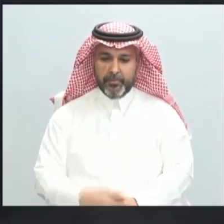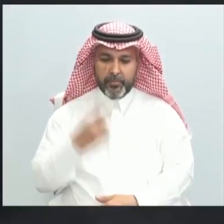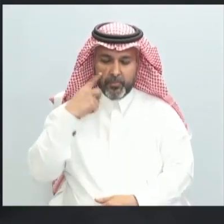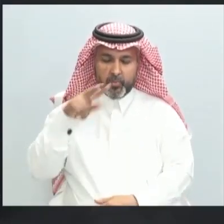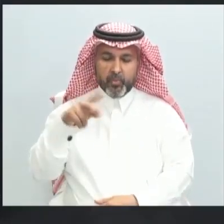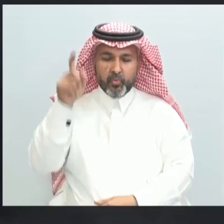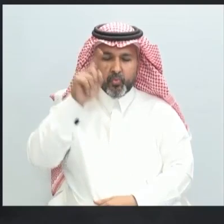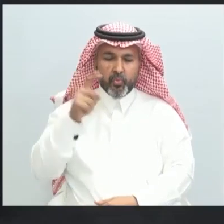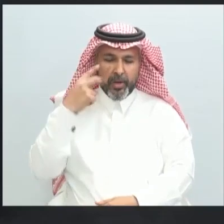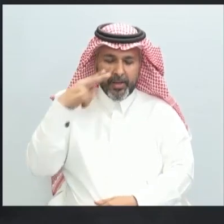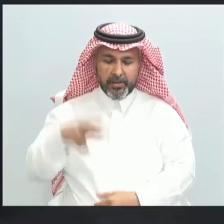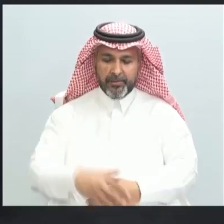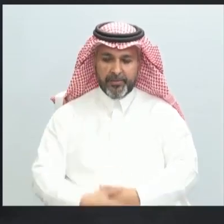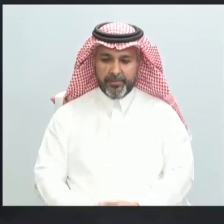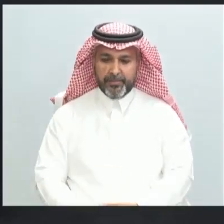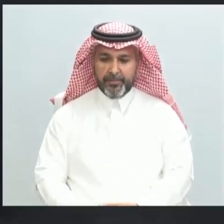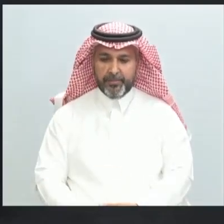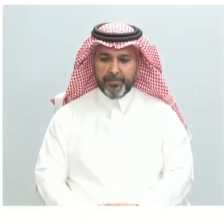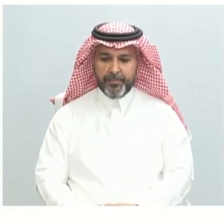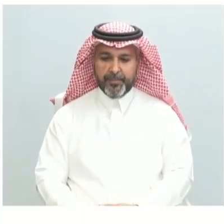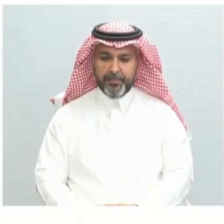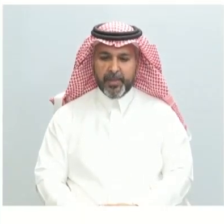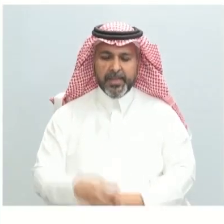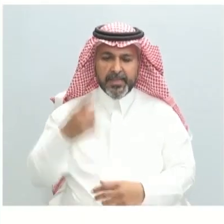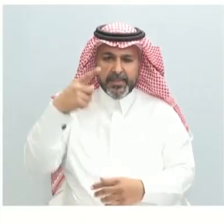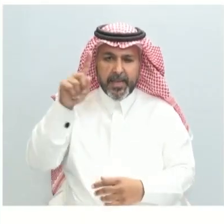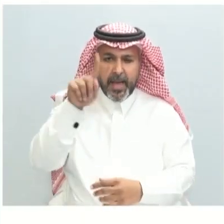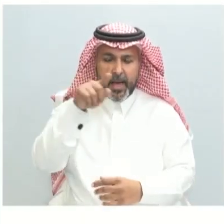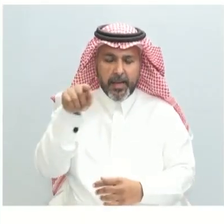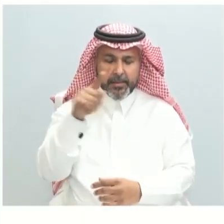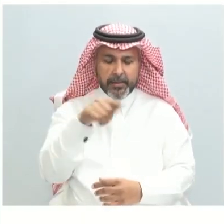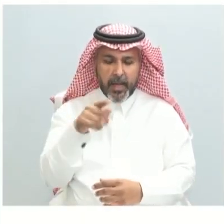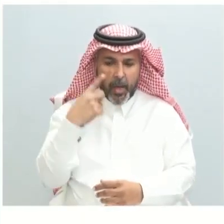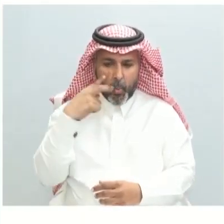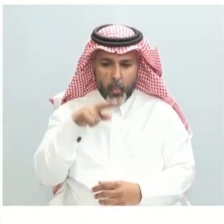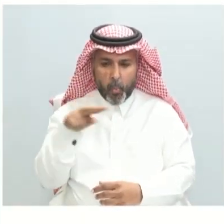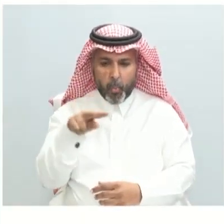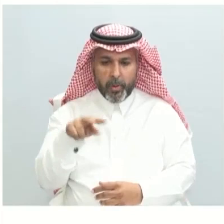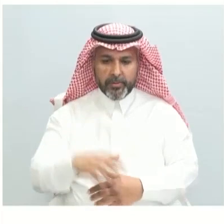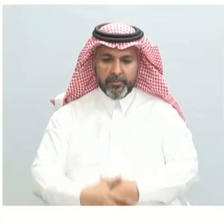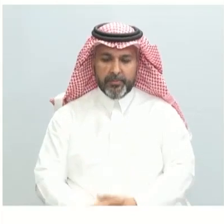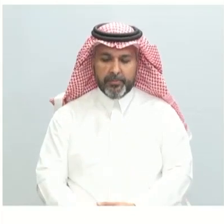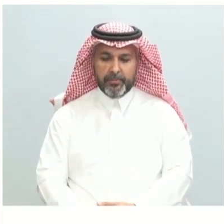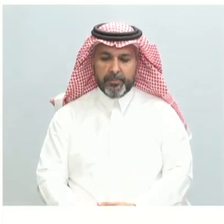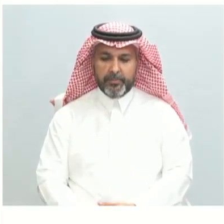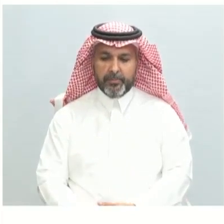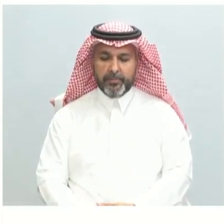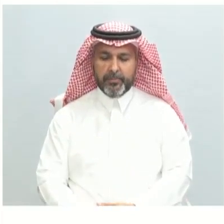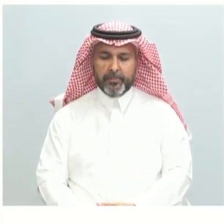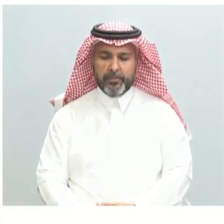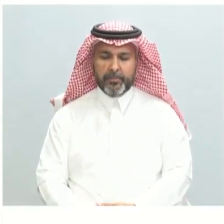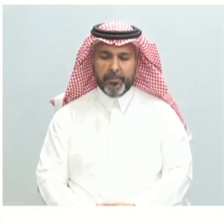تقويم يضع الطالب علامه صح امام عباره الصحيحه وعلامه